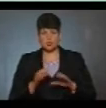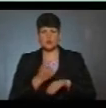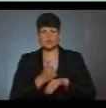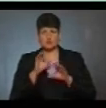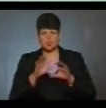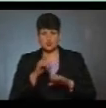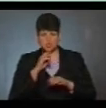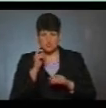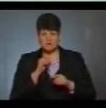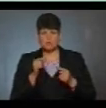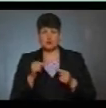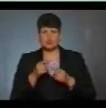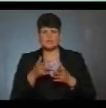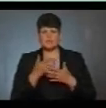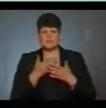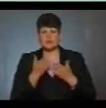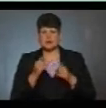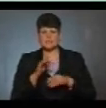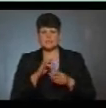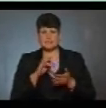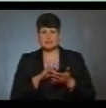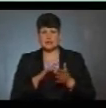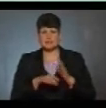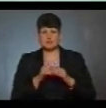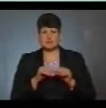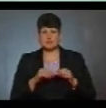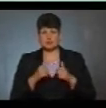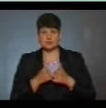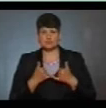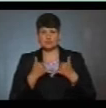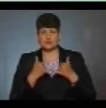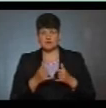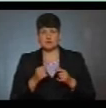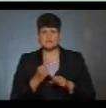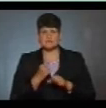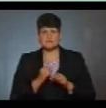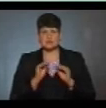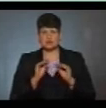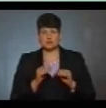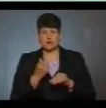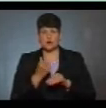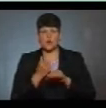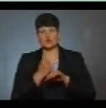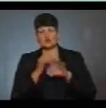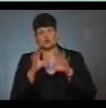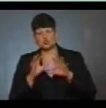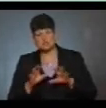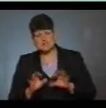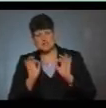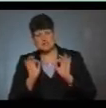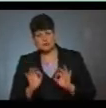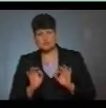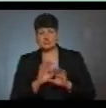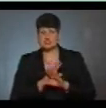і відповідно до яких немає Центральна виборча комісія повноважень щодо встановлення конституційності чи неконституційності